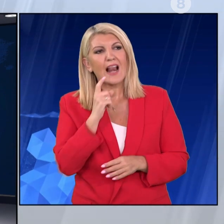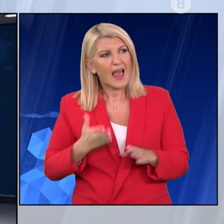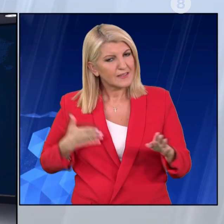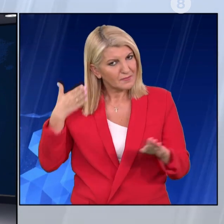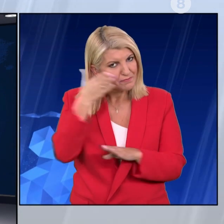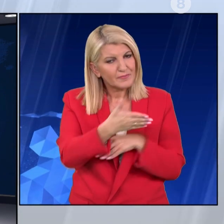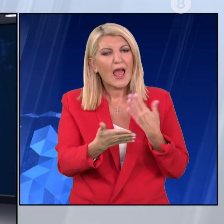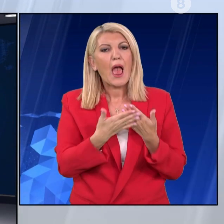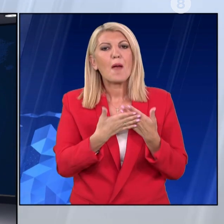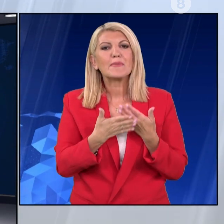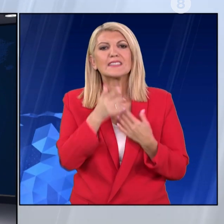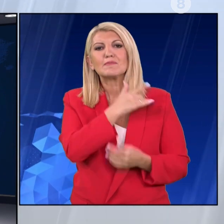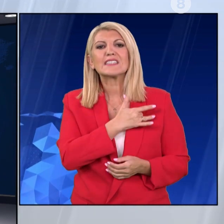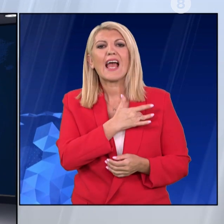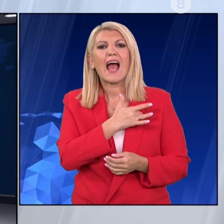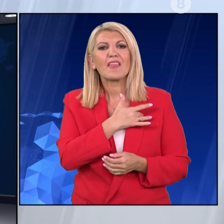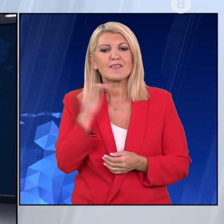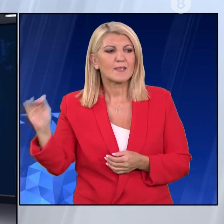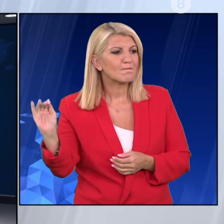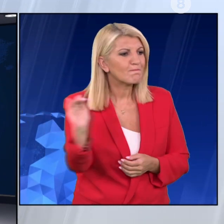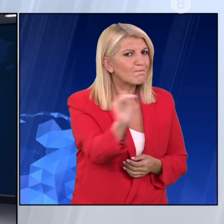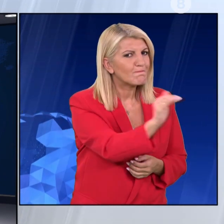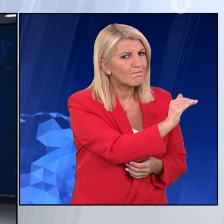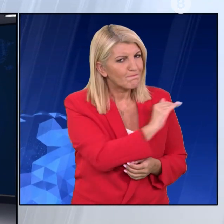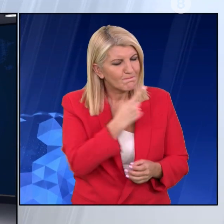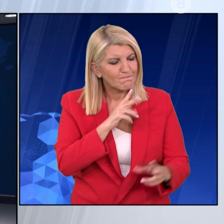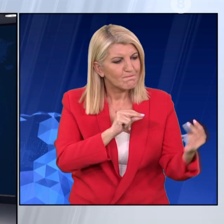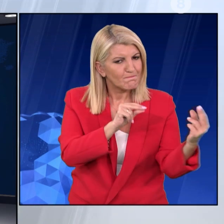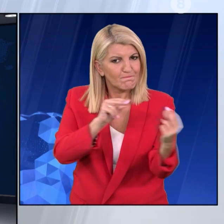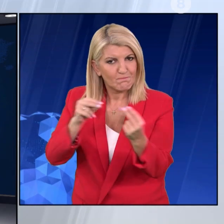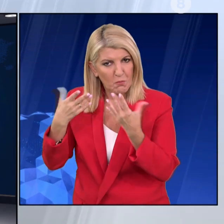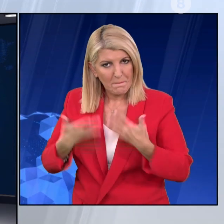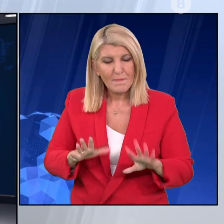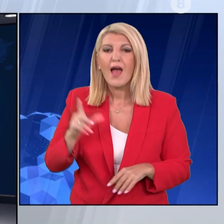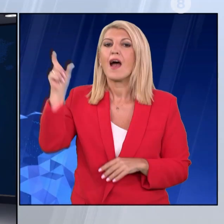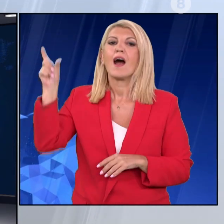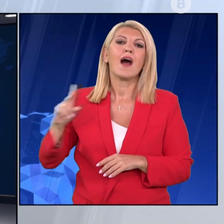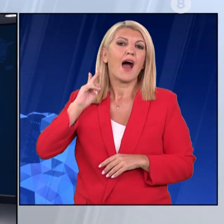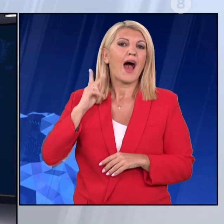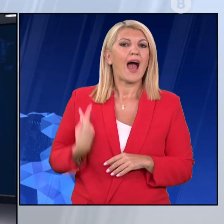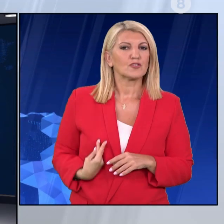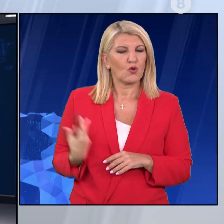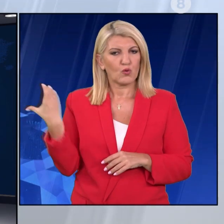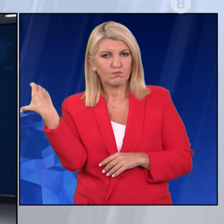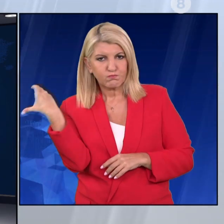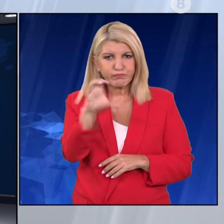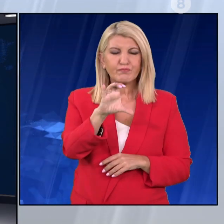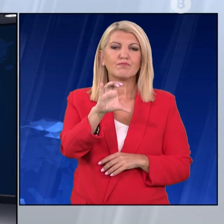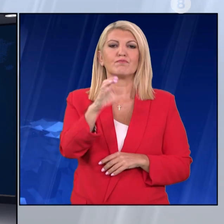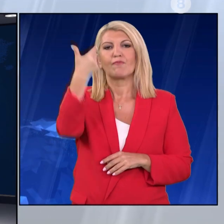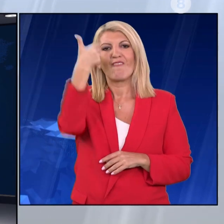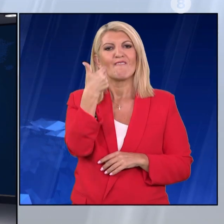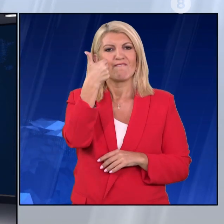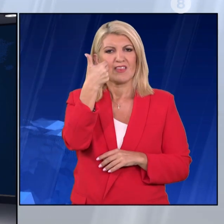ενικό και τους έδινε το τηλέφωνό του από την άλλη έφη αχτσιόγλου ανήρτησε βίντεο στα κοινωνικά δίκτυα όπου έδωσε απαντήσεις επί παντός